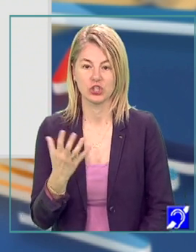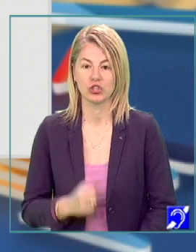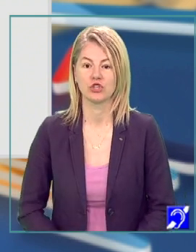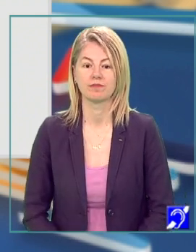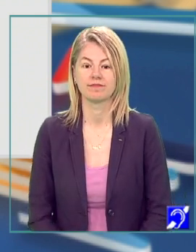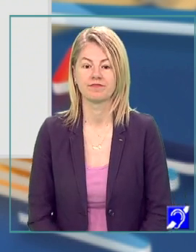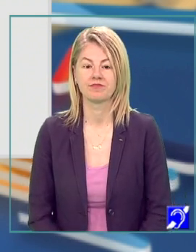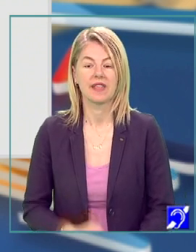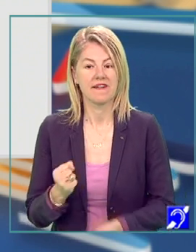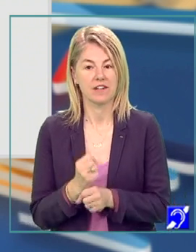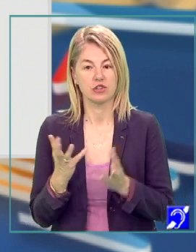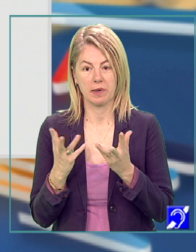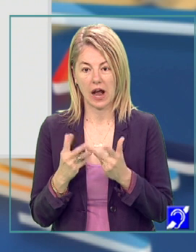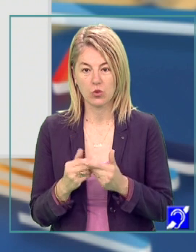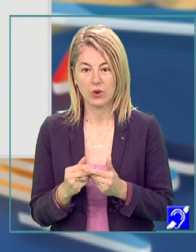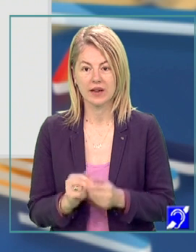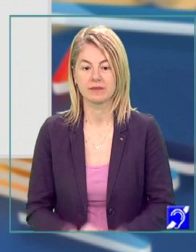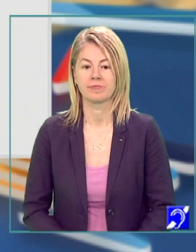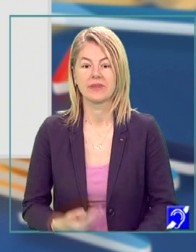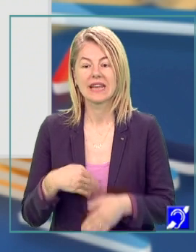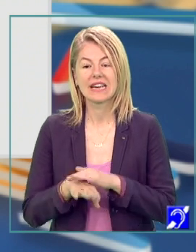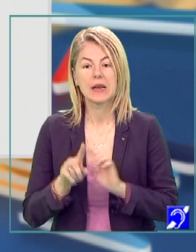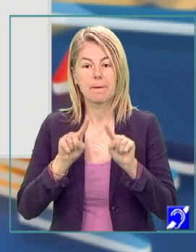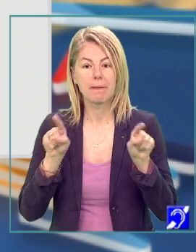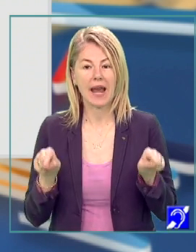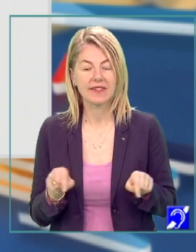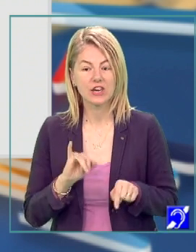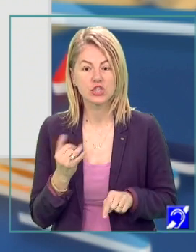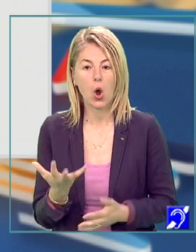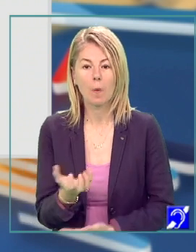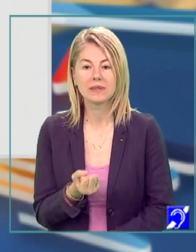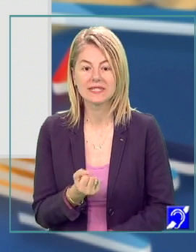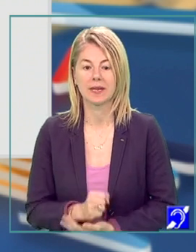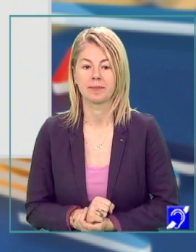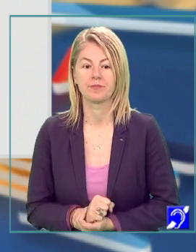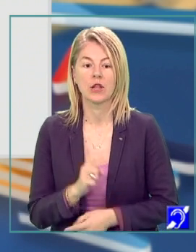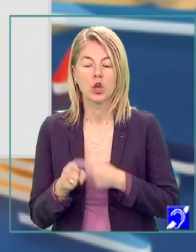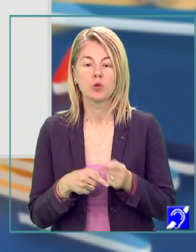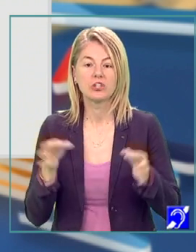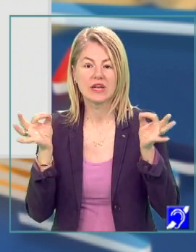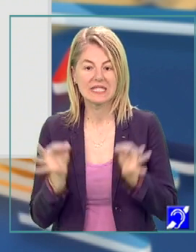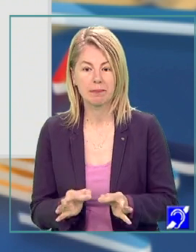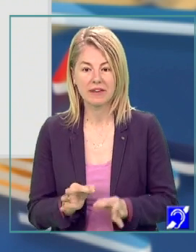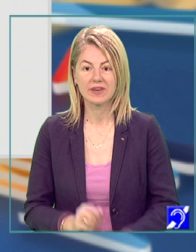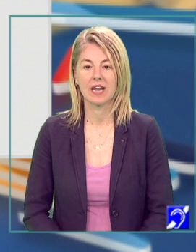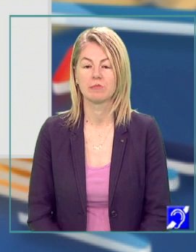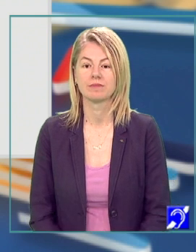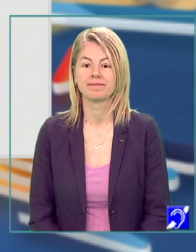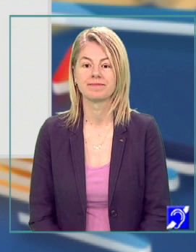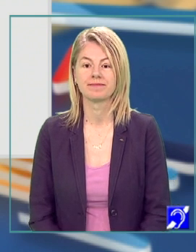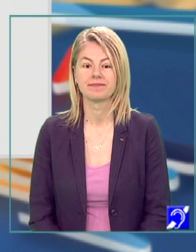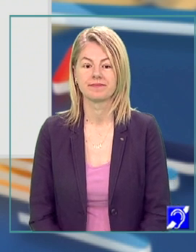5. Facem calculele în paranteză și o să obținem, după ce simplificăm,